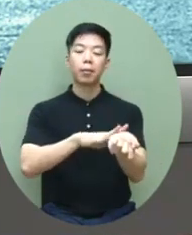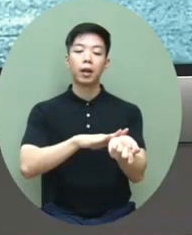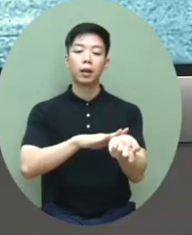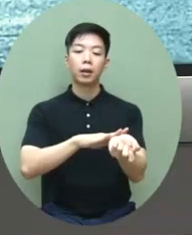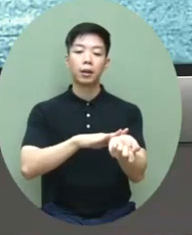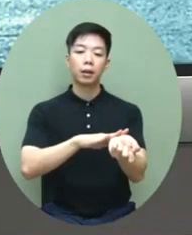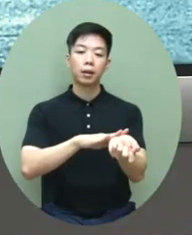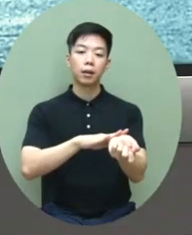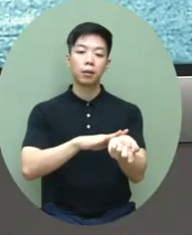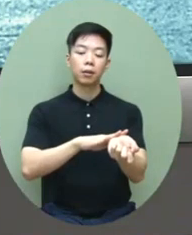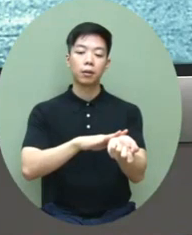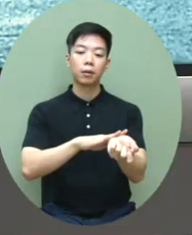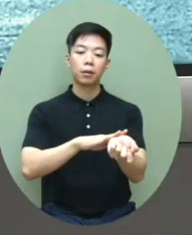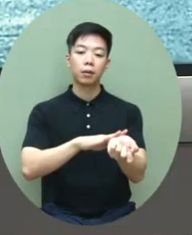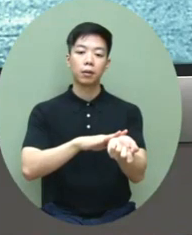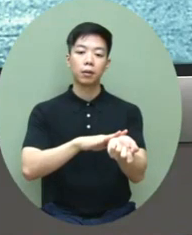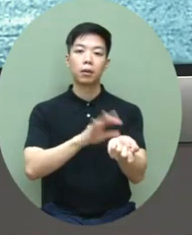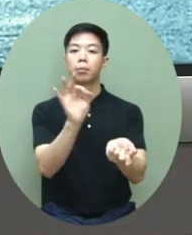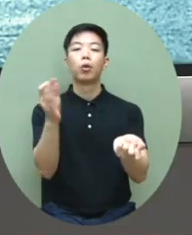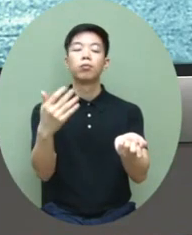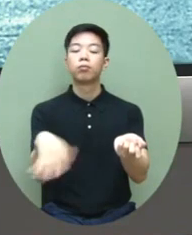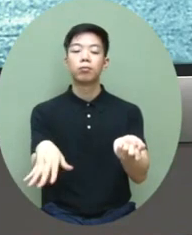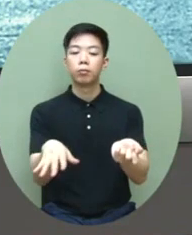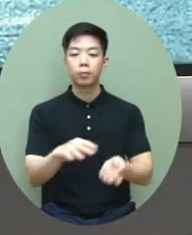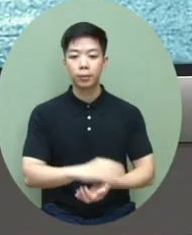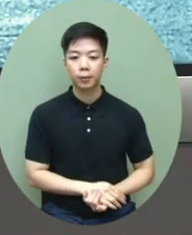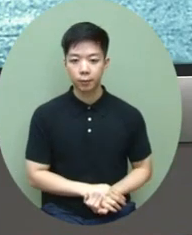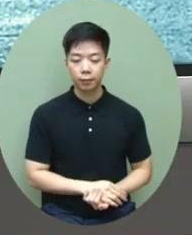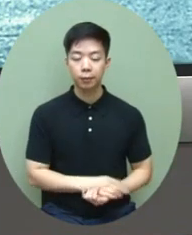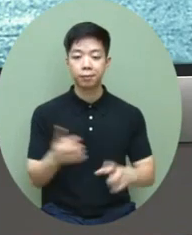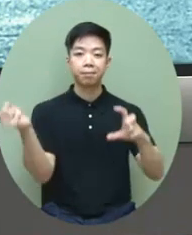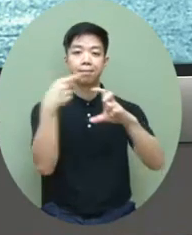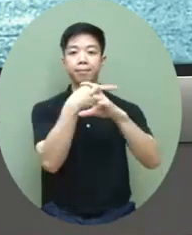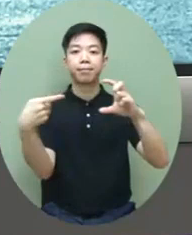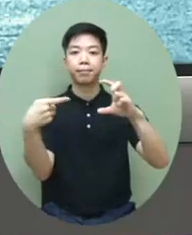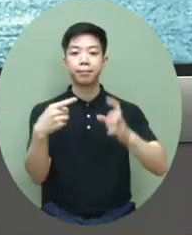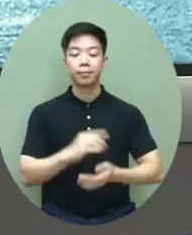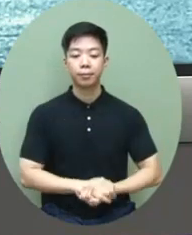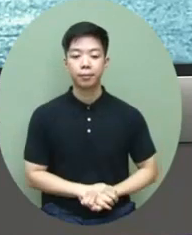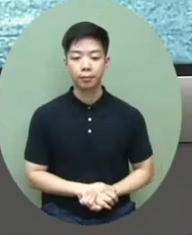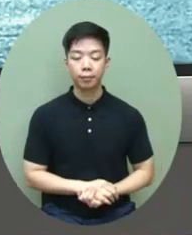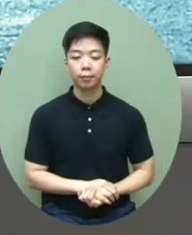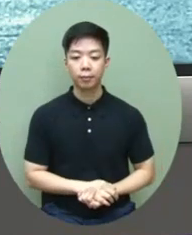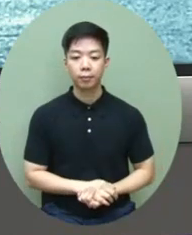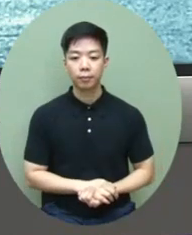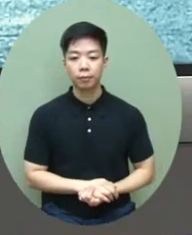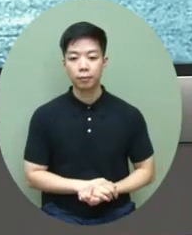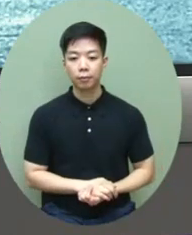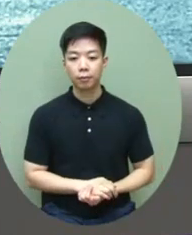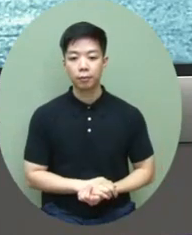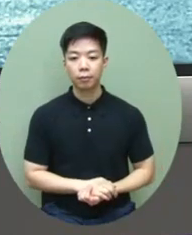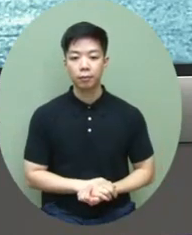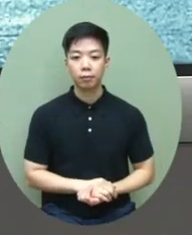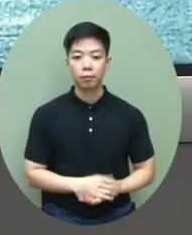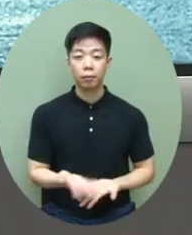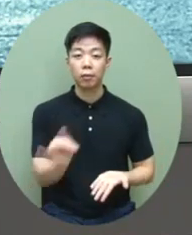到有即係即係 detect 唔到啦，即係有呢個核酸嘅新冠核酸嘅。咁佢入院今次係完